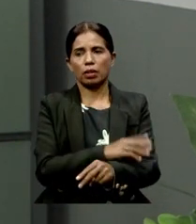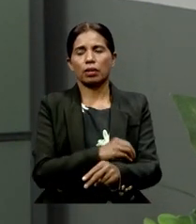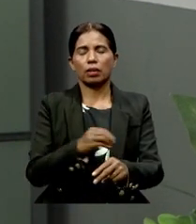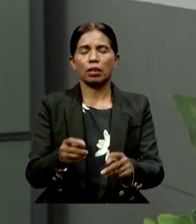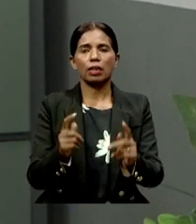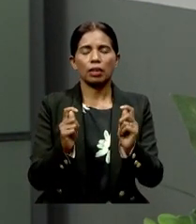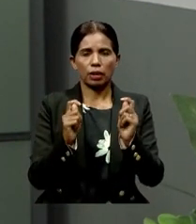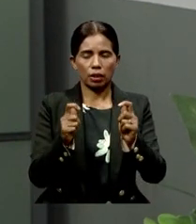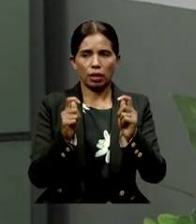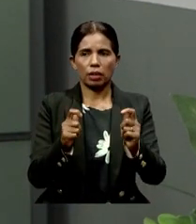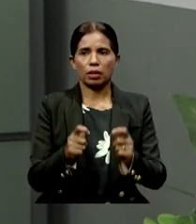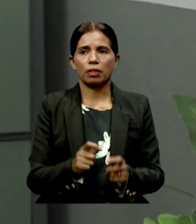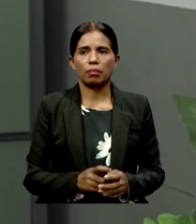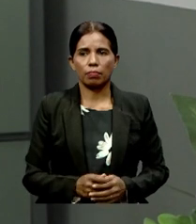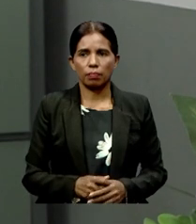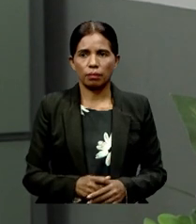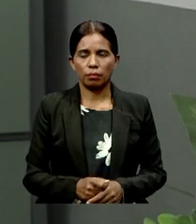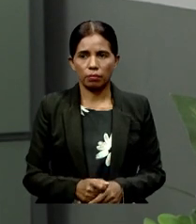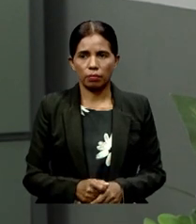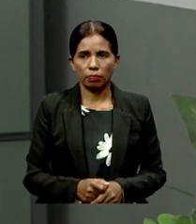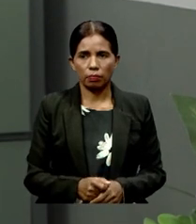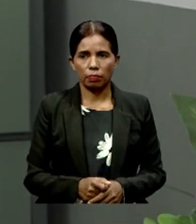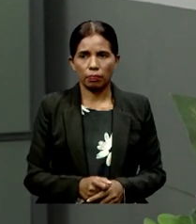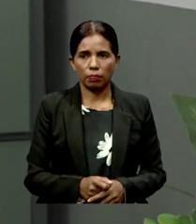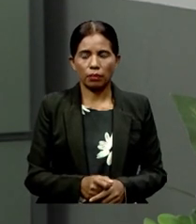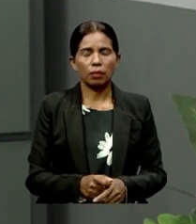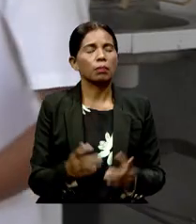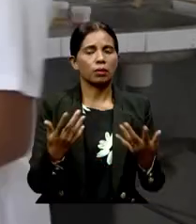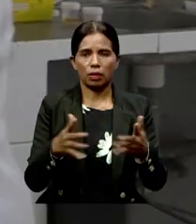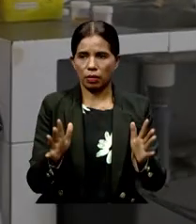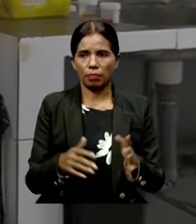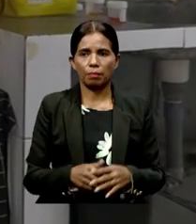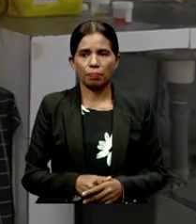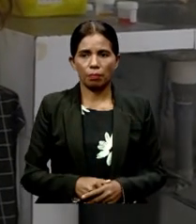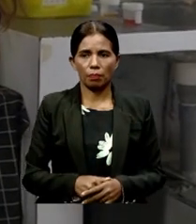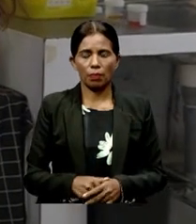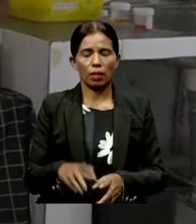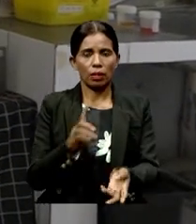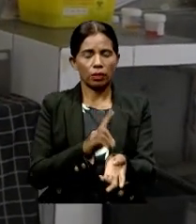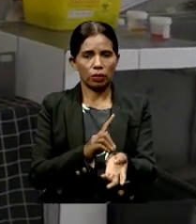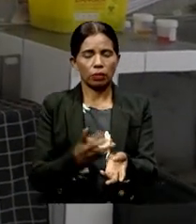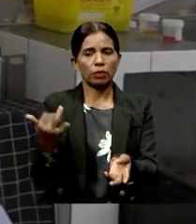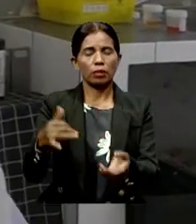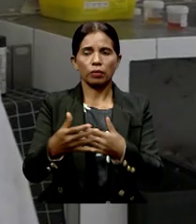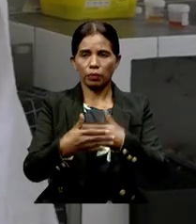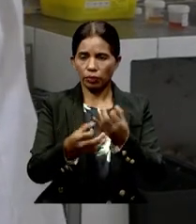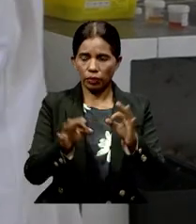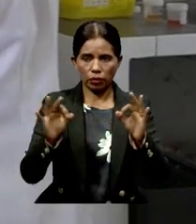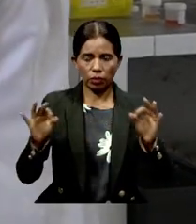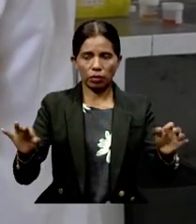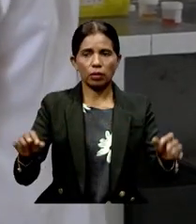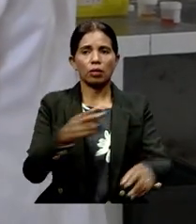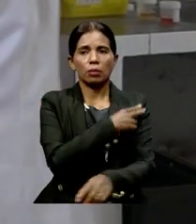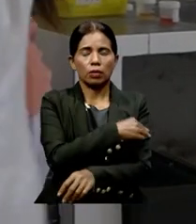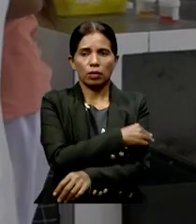tes, nih tes kehamilan yang sana, yang kayak ini mas lah ya. Pessoal Saudi ne bere mata una contrato ya Centro